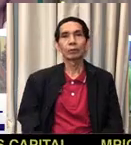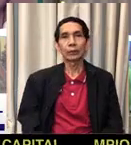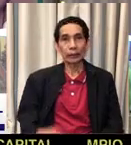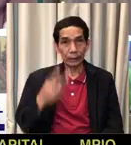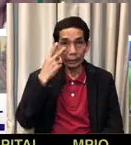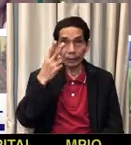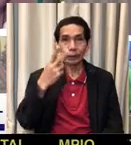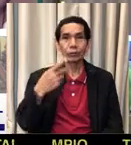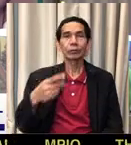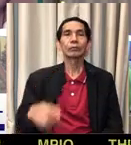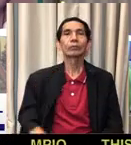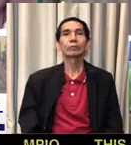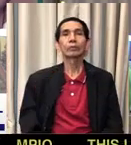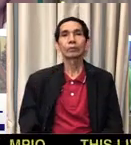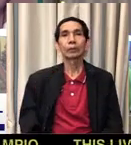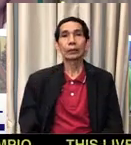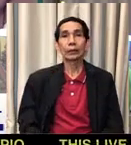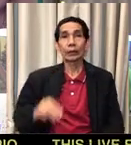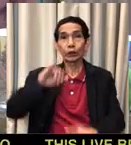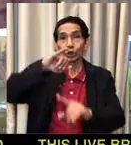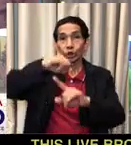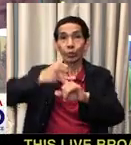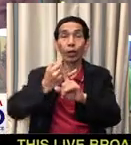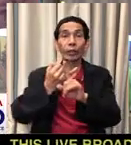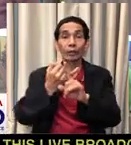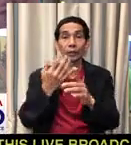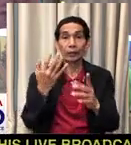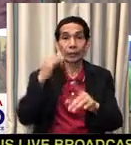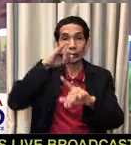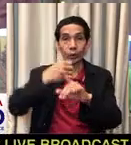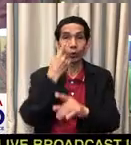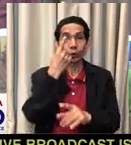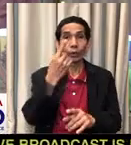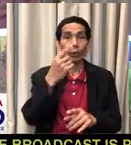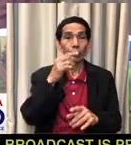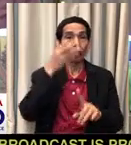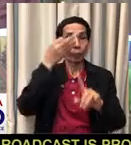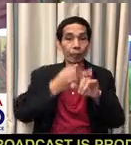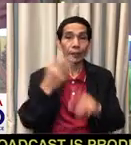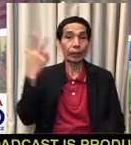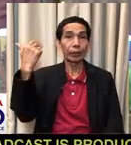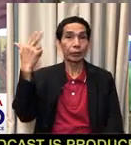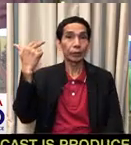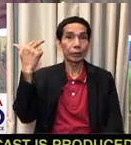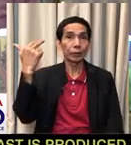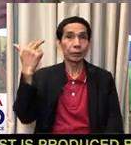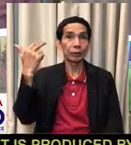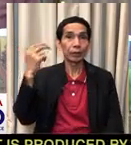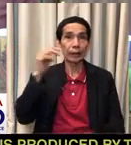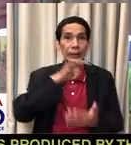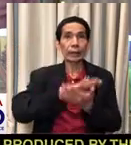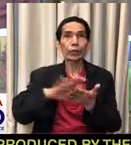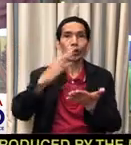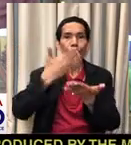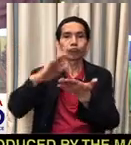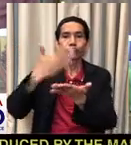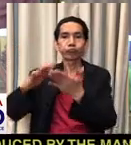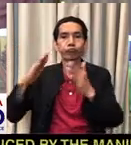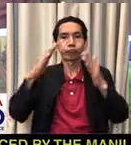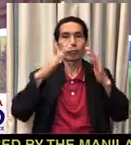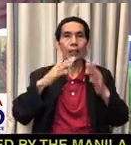Tingnan po ninyo. Itong Enero lang. January 1 to February 13, clearing operation,